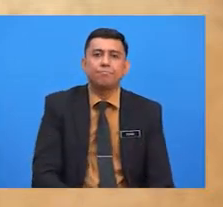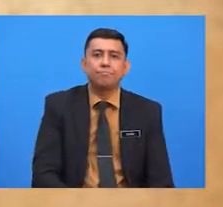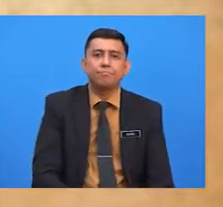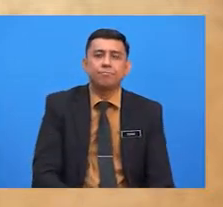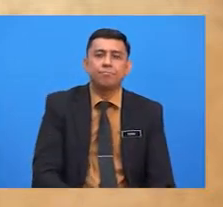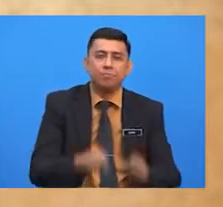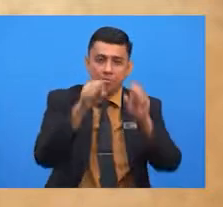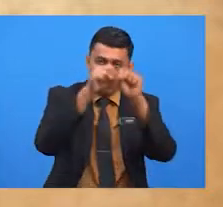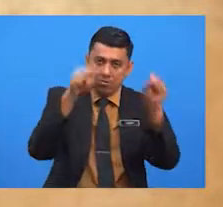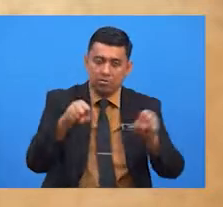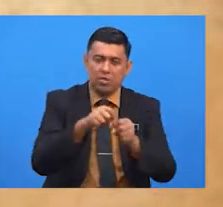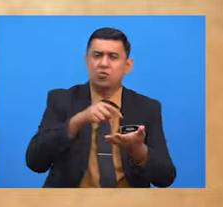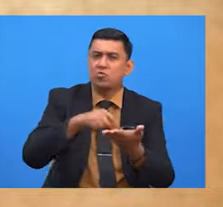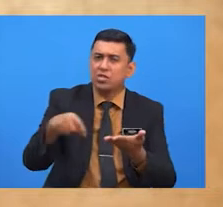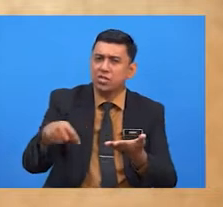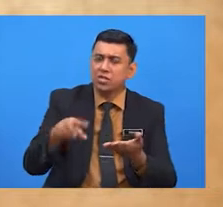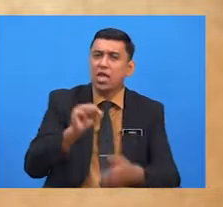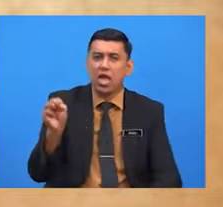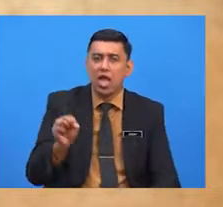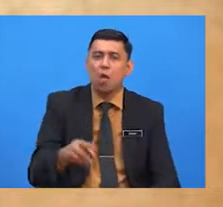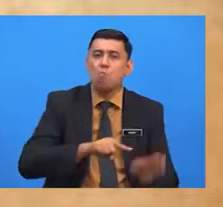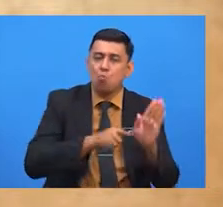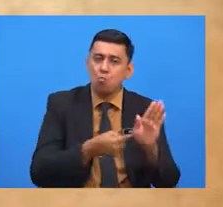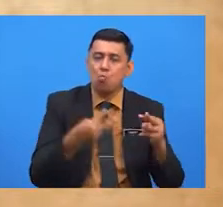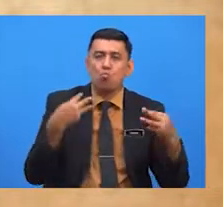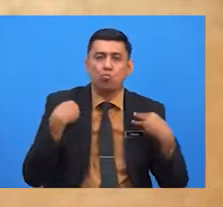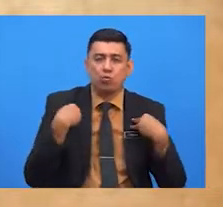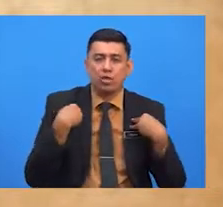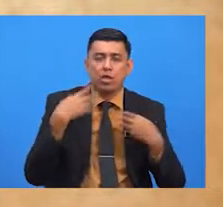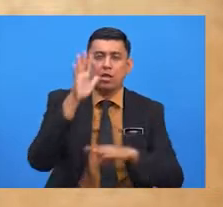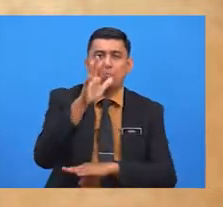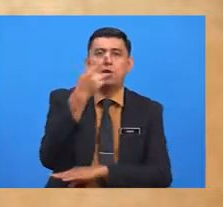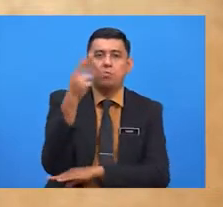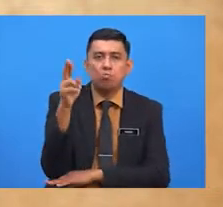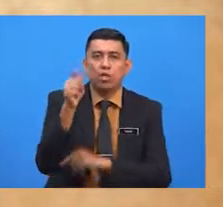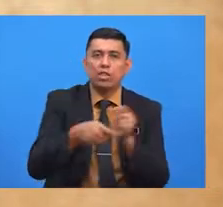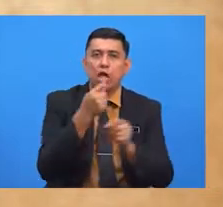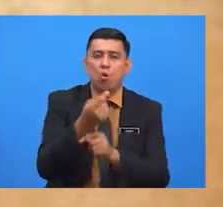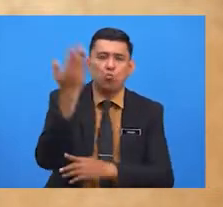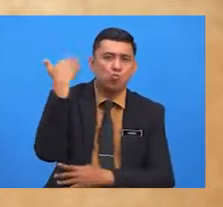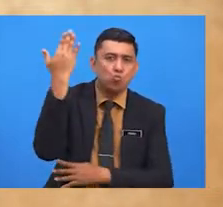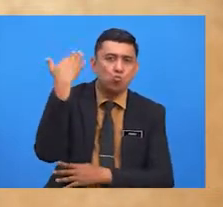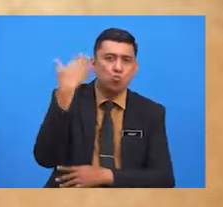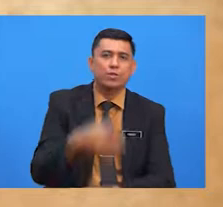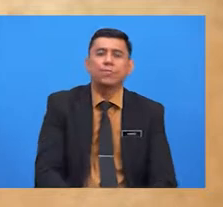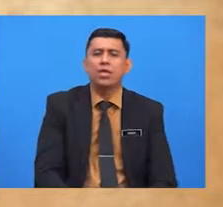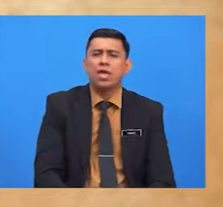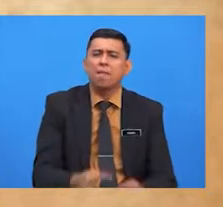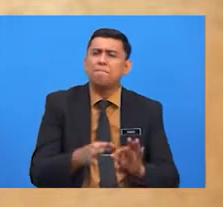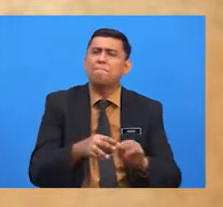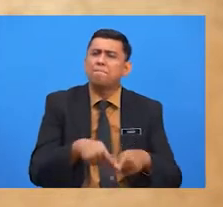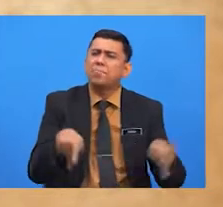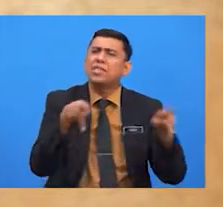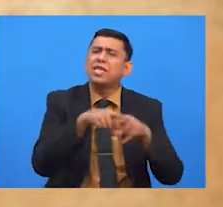Sistem tulisan mula wujud kira-kira 5,000 tahun yang lalu. Apakah kepentingan tulisan